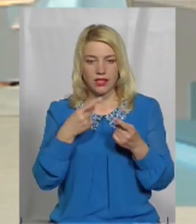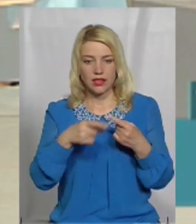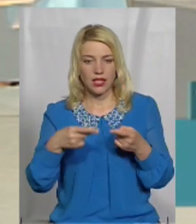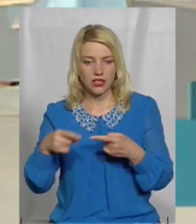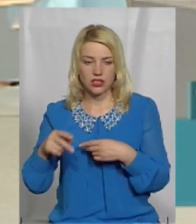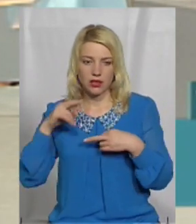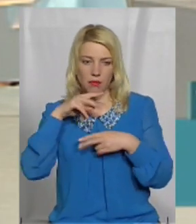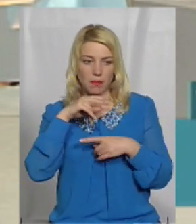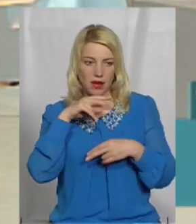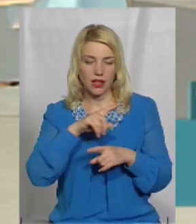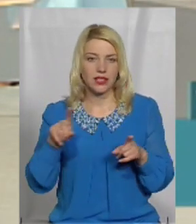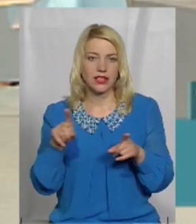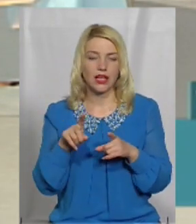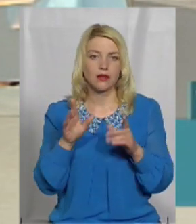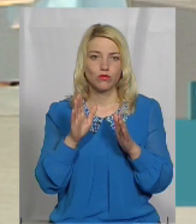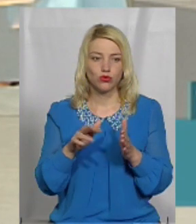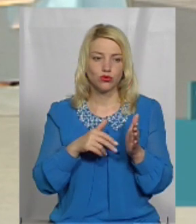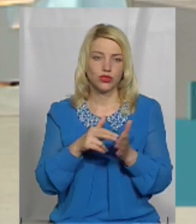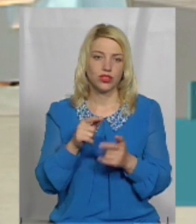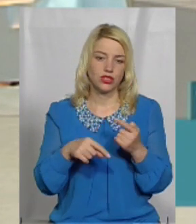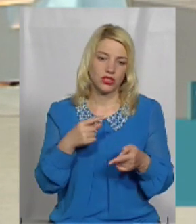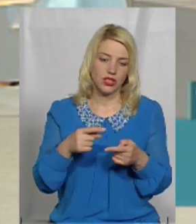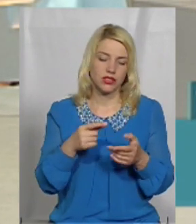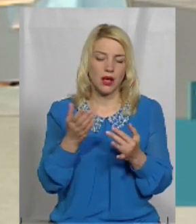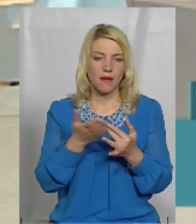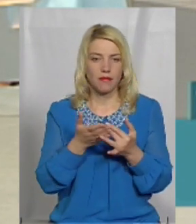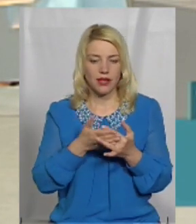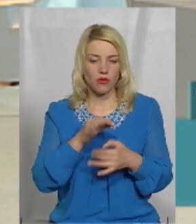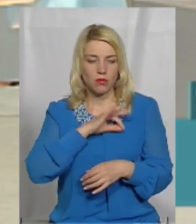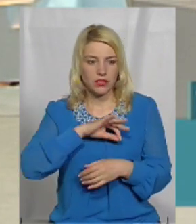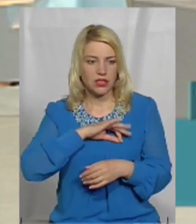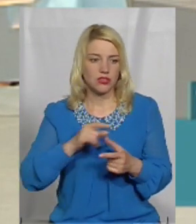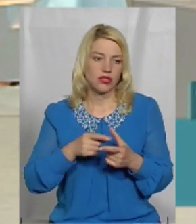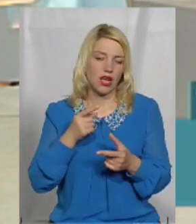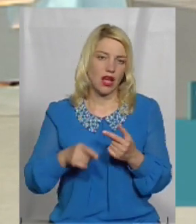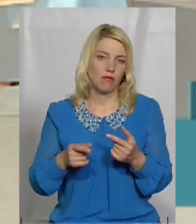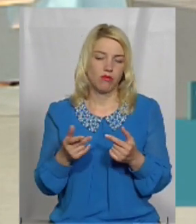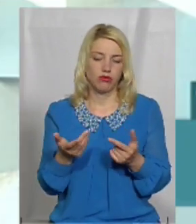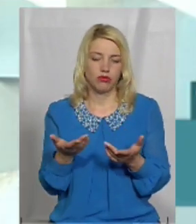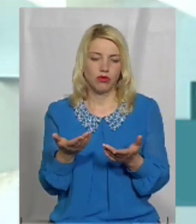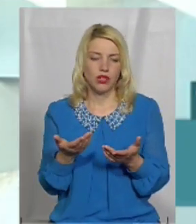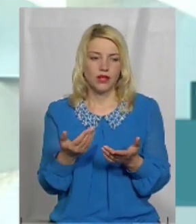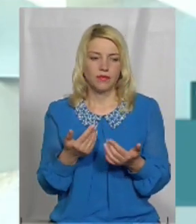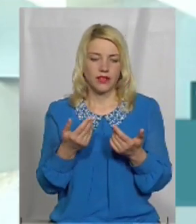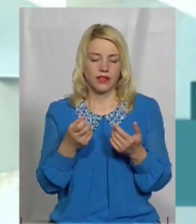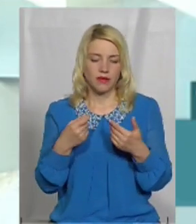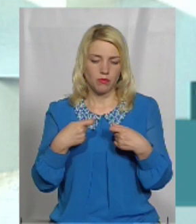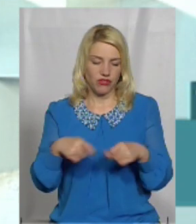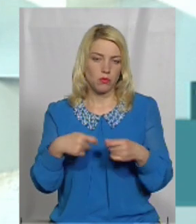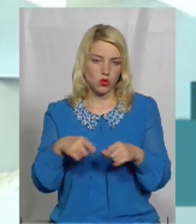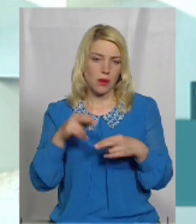інші препарати, які будуть йти або чи за пільговим призначенням, чи взагалі по виписку